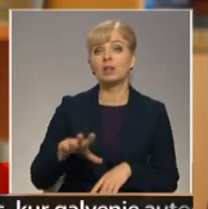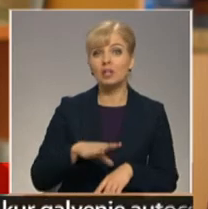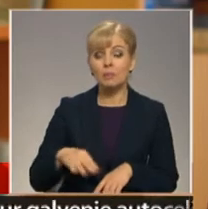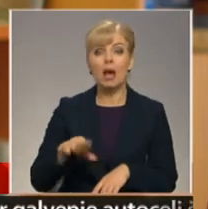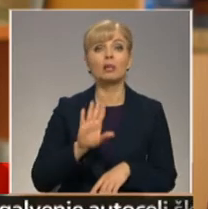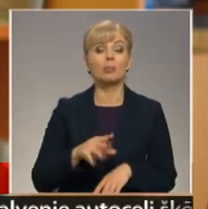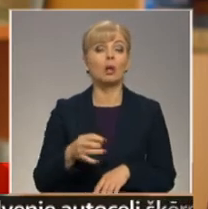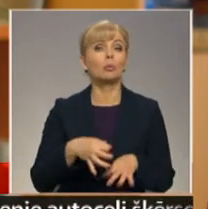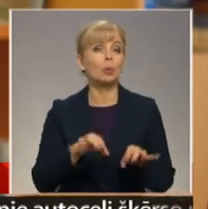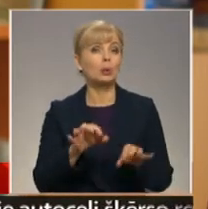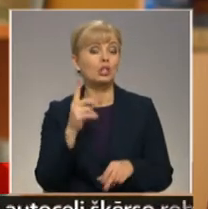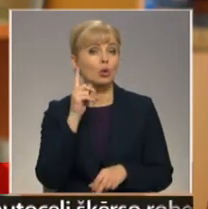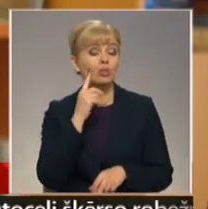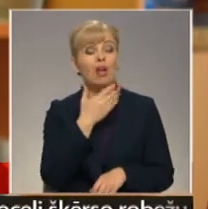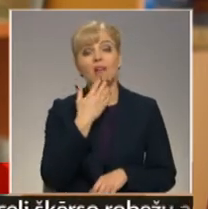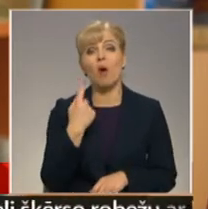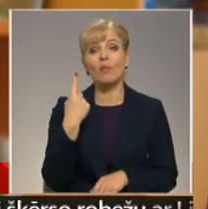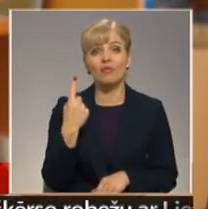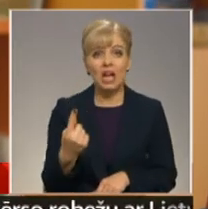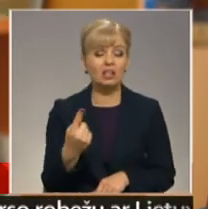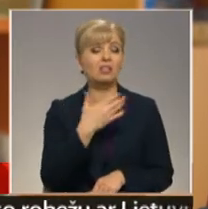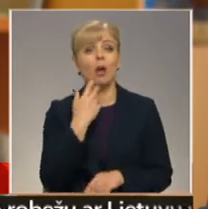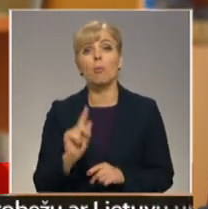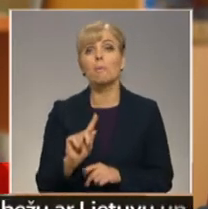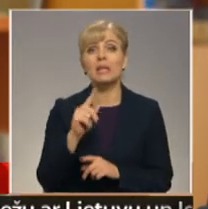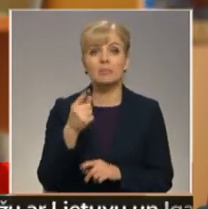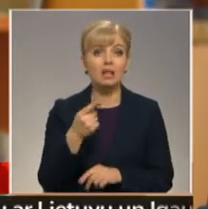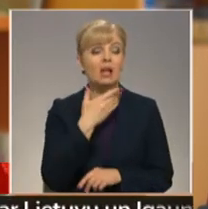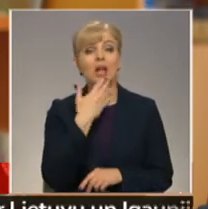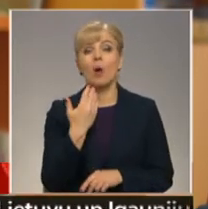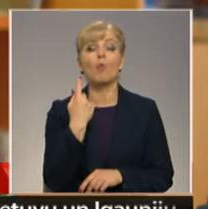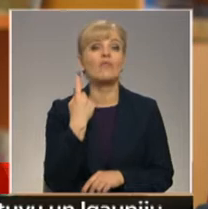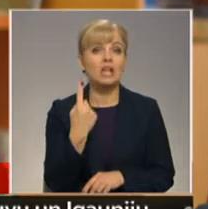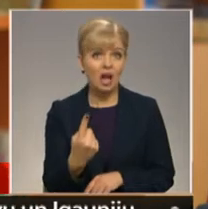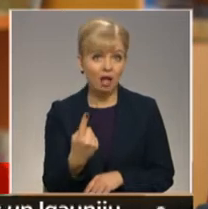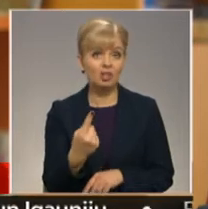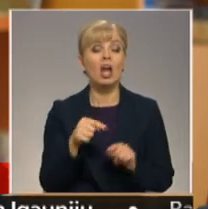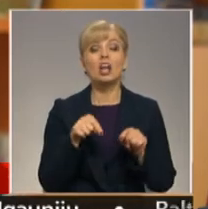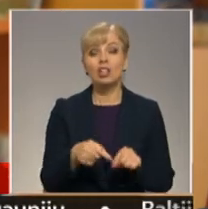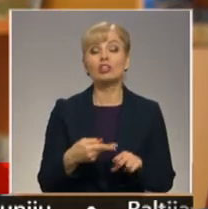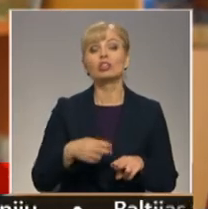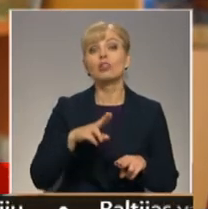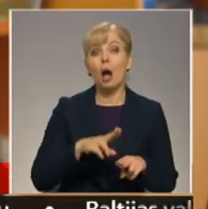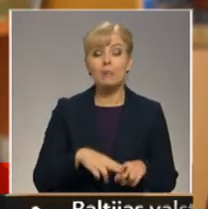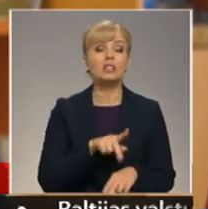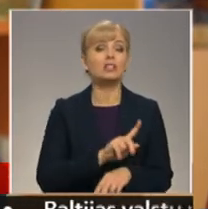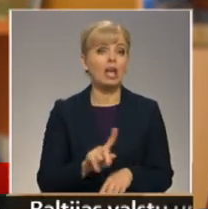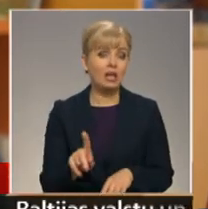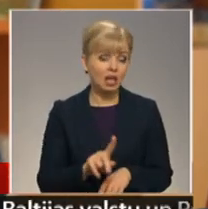būtiski uzzināt, ka viņas nav vienīgās, ka viņas nav pirmās un ka viņas nav vienas. Ja? Un tieši tas ir tas, kas